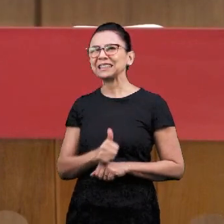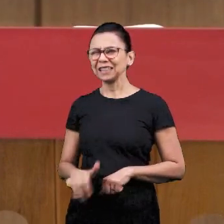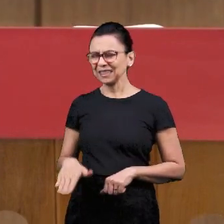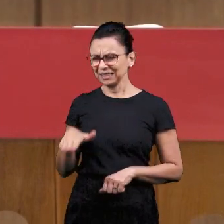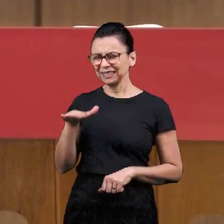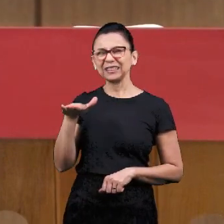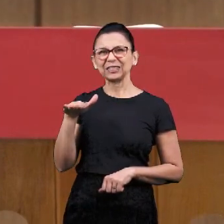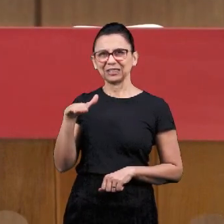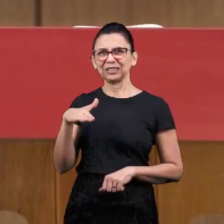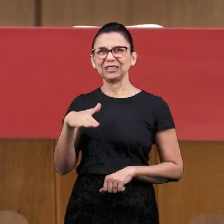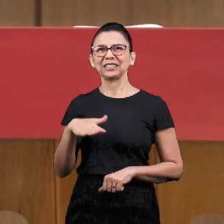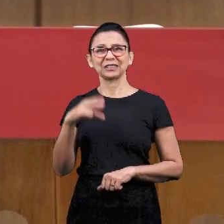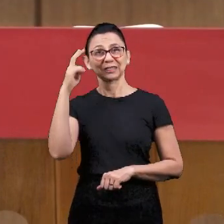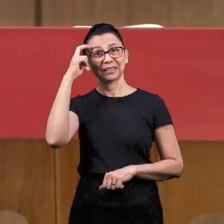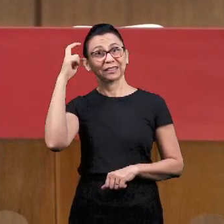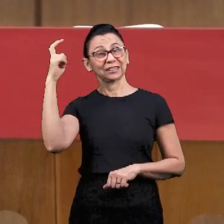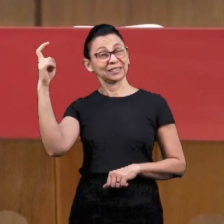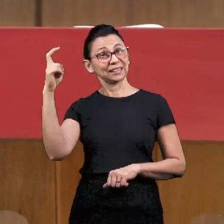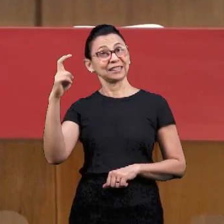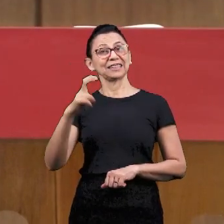Alors,